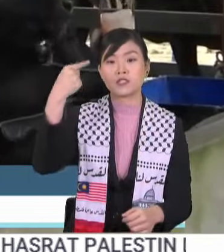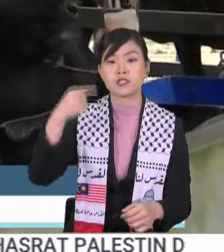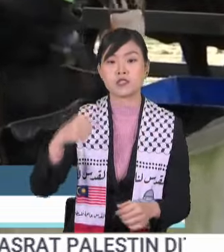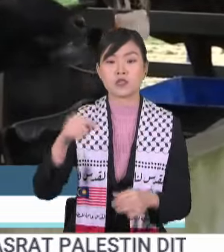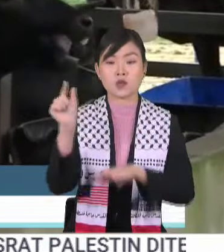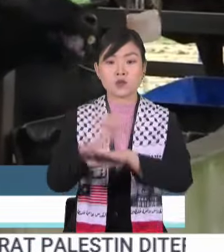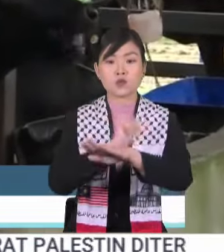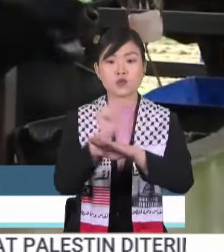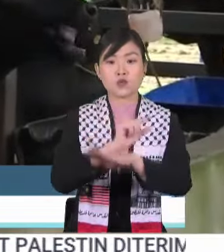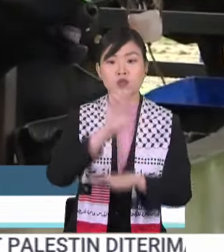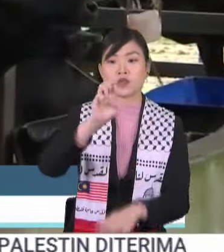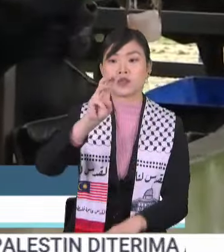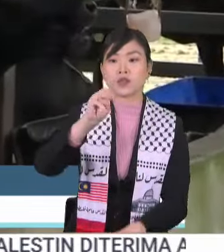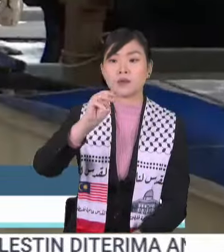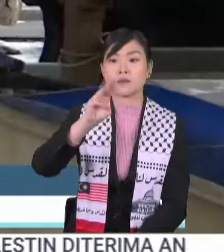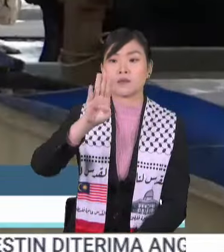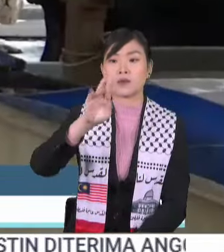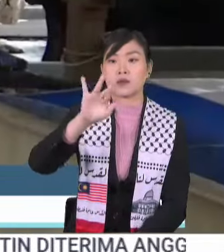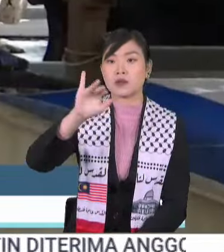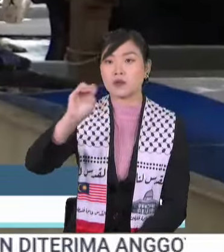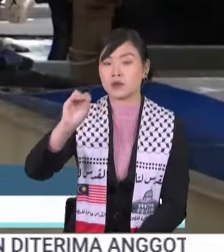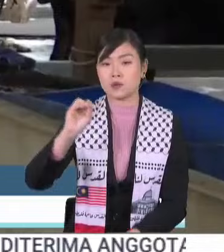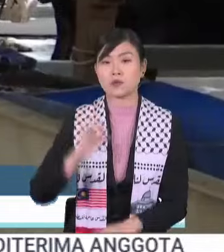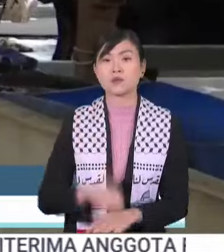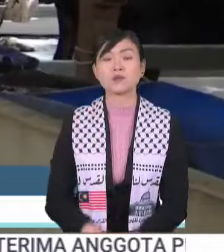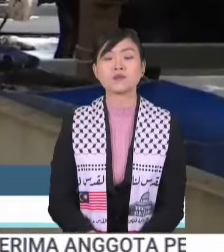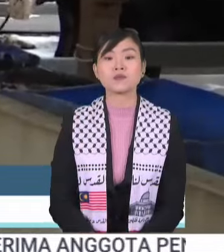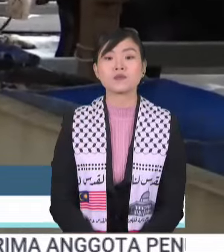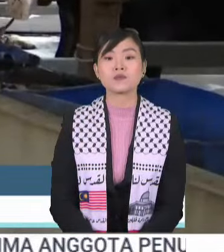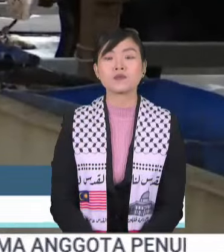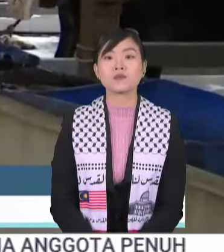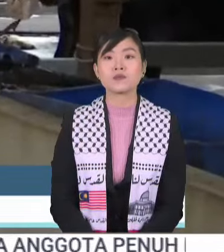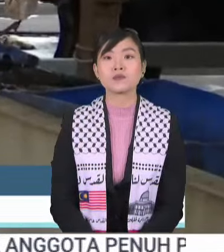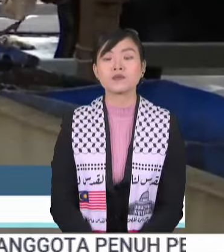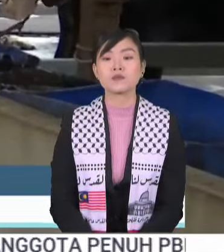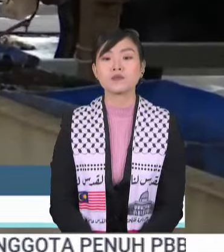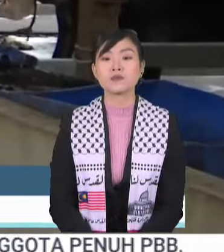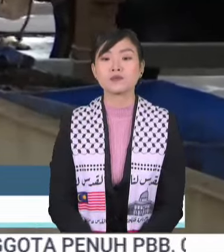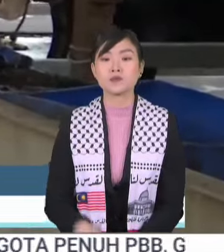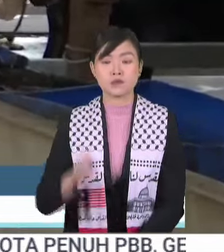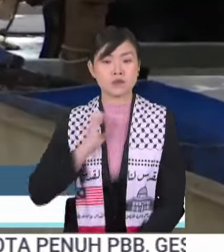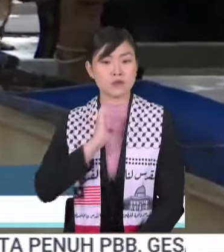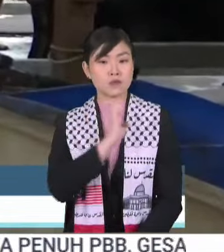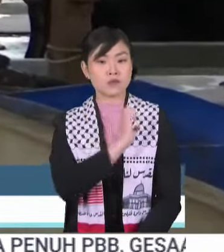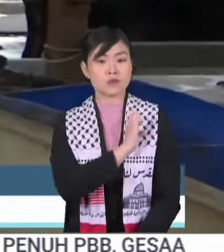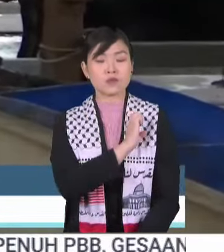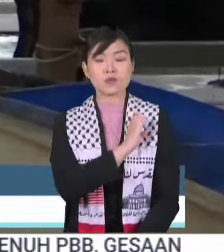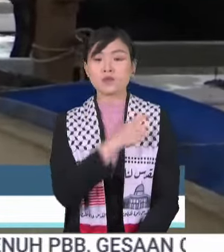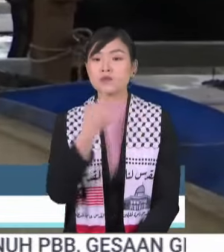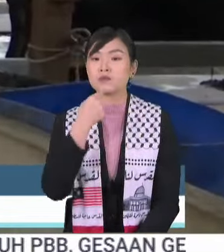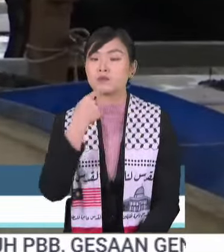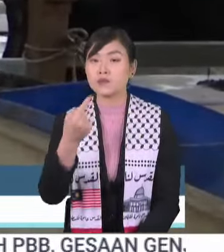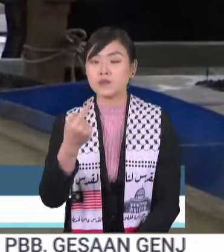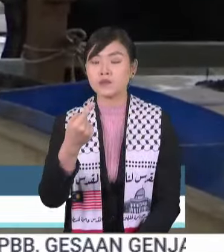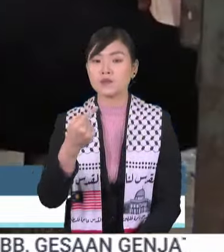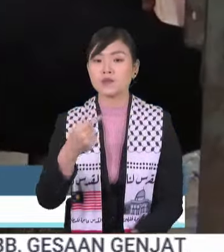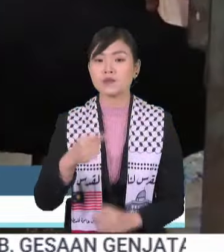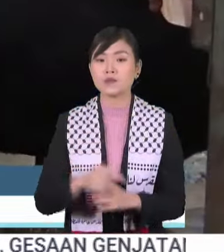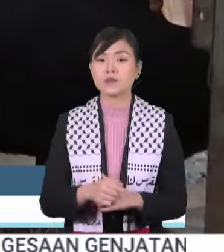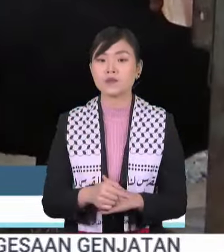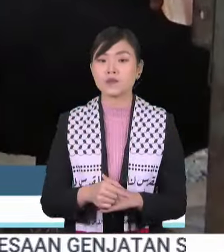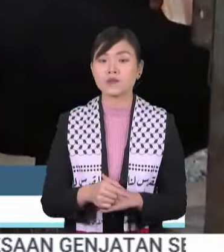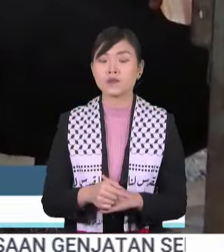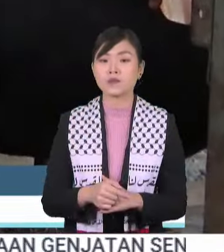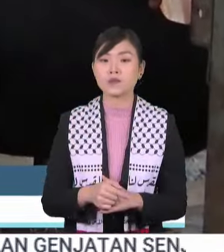di Malaysia sementara itu bagi pengarah eksekutif Syarikat itu paiz akman Awang idea